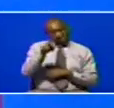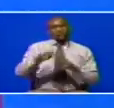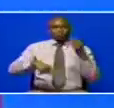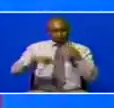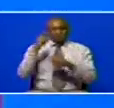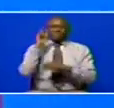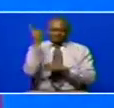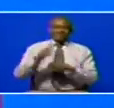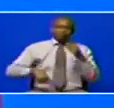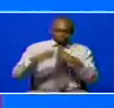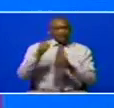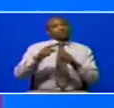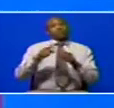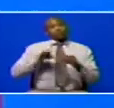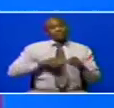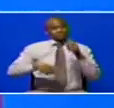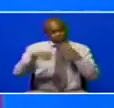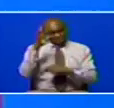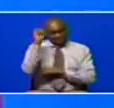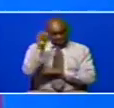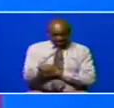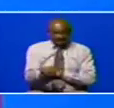ubunge kaskazini mwa Kenya, ambapo taasubi za